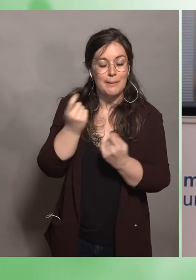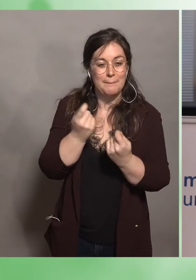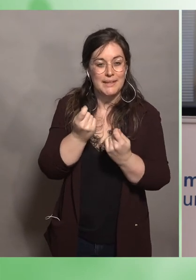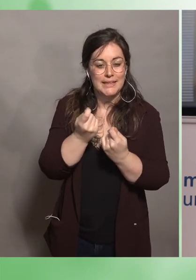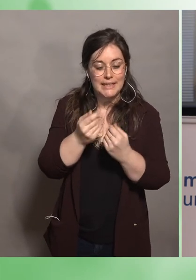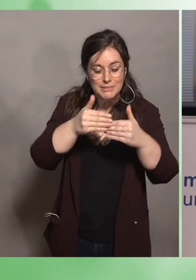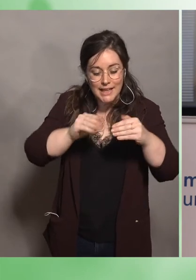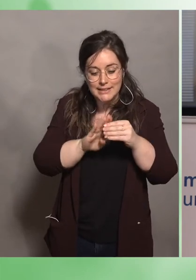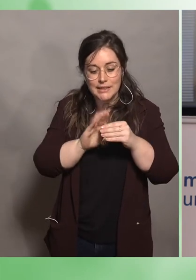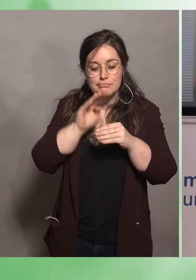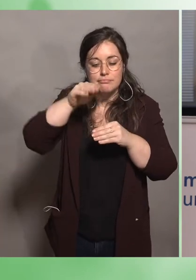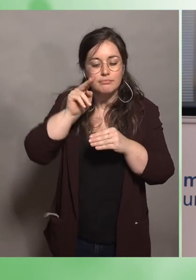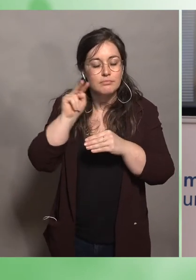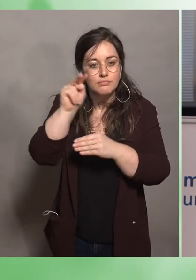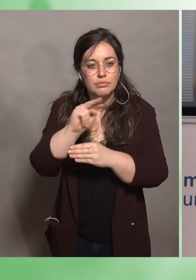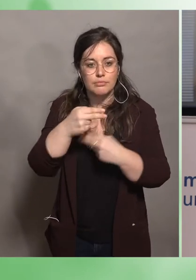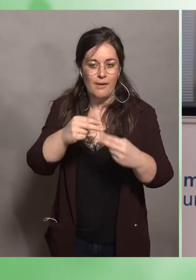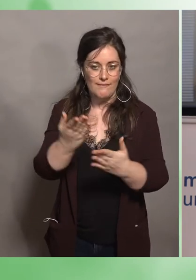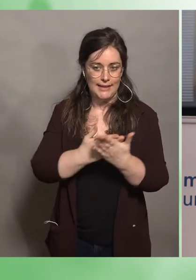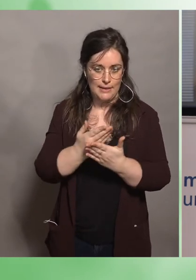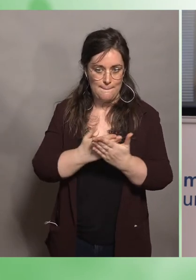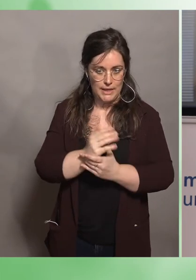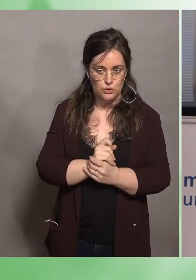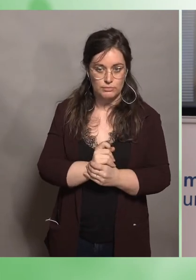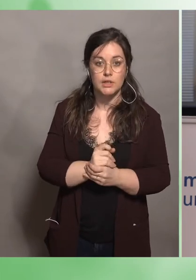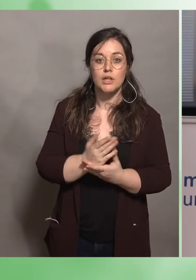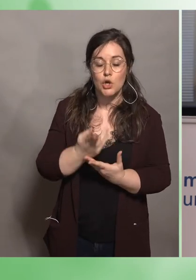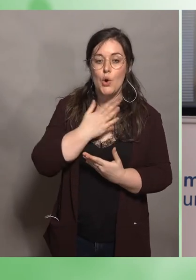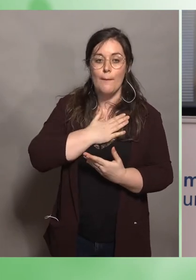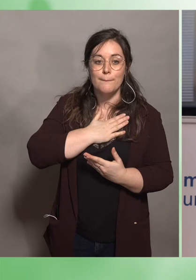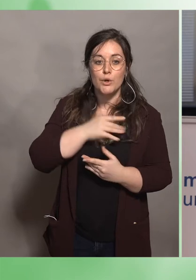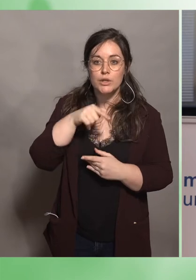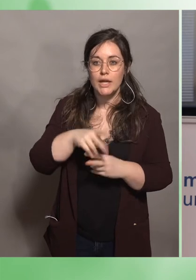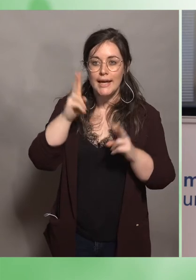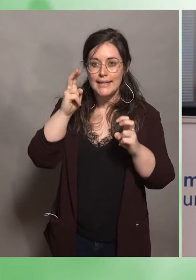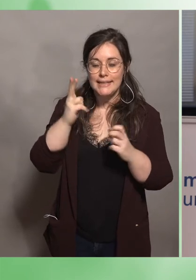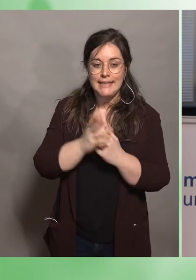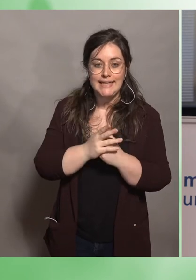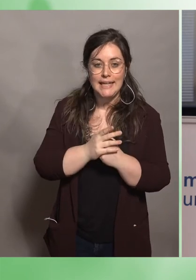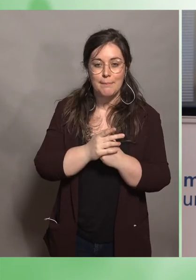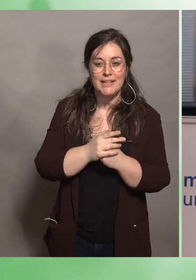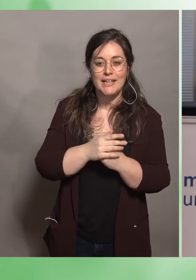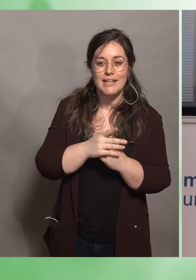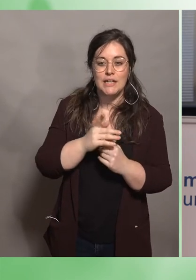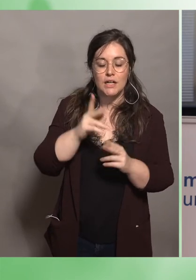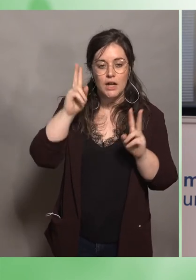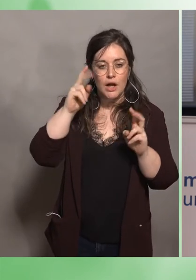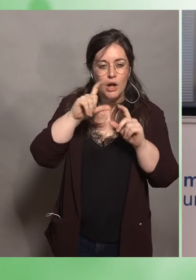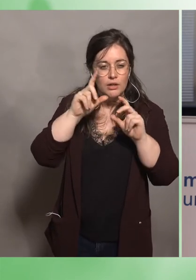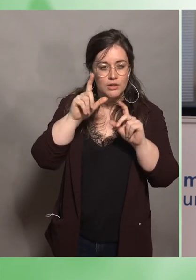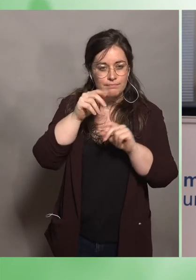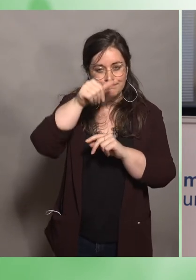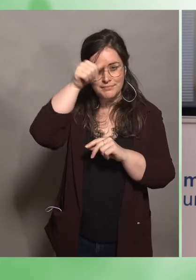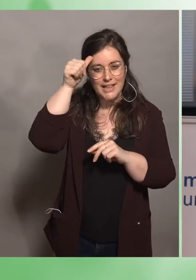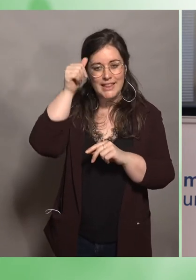Betriebsgrenzen hinaus Aus- und Weiterbildung zu betreiben. Und das wollen wir mit dem Themenverbund Stille Talente aufnehmen,